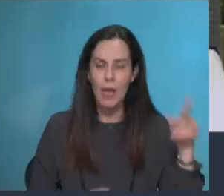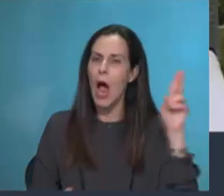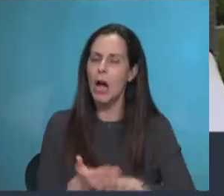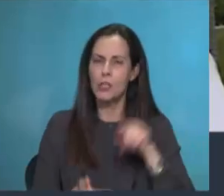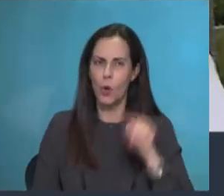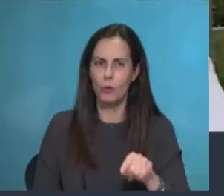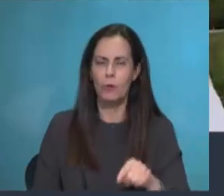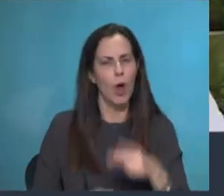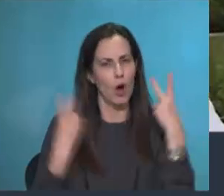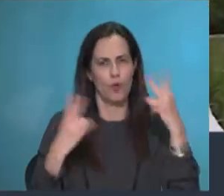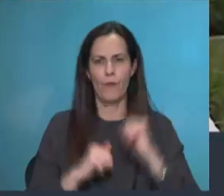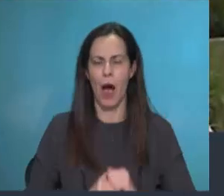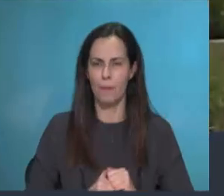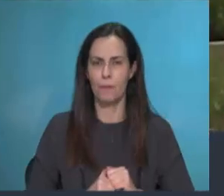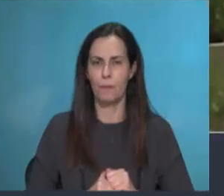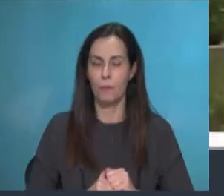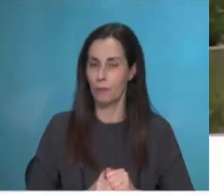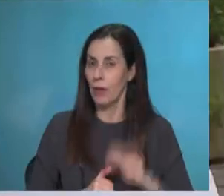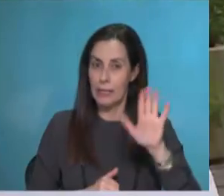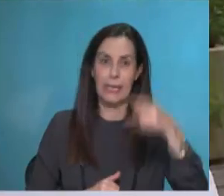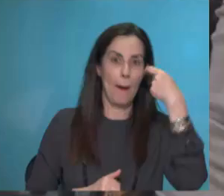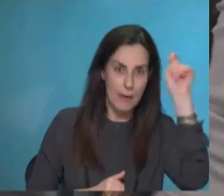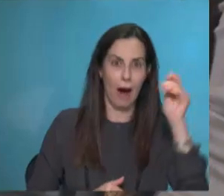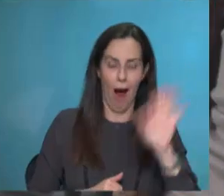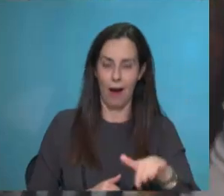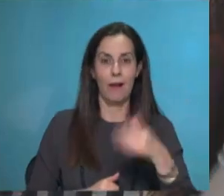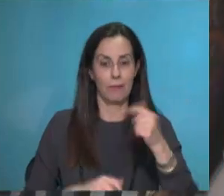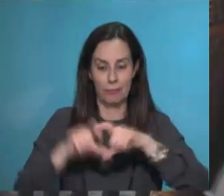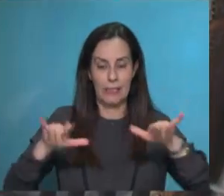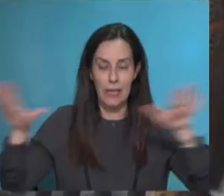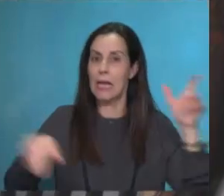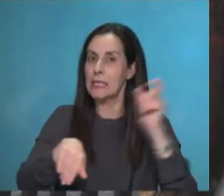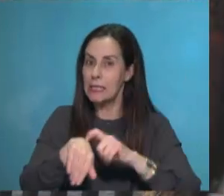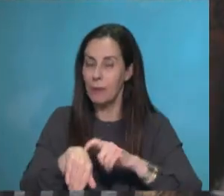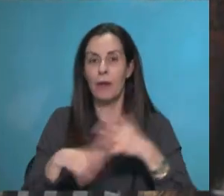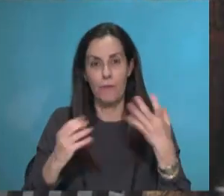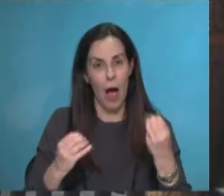הזאת יקרה. היא עולה לא רק כסף, אלא גם זמן ולא מעט ביקורת.